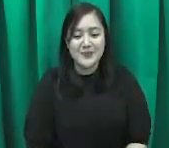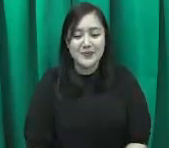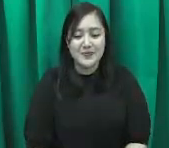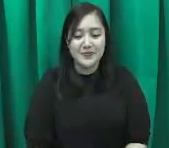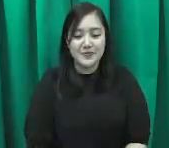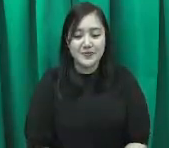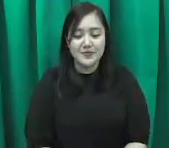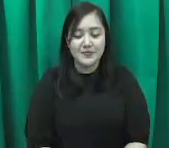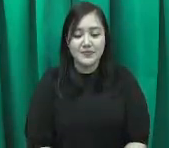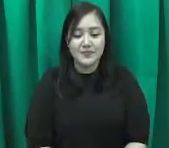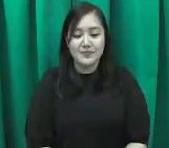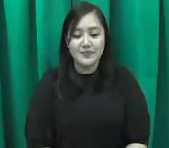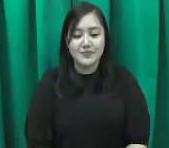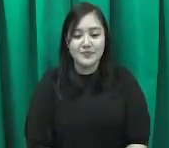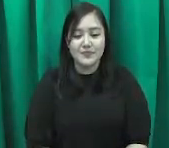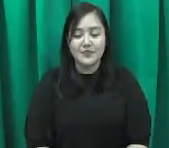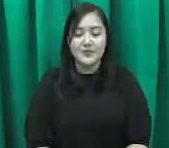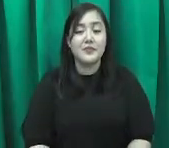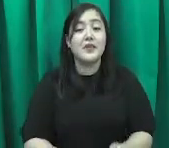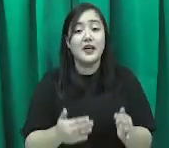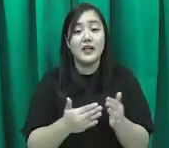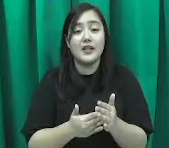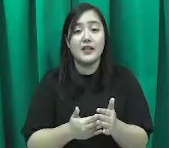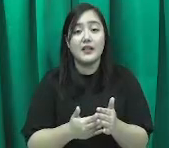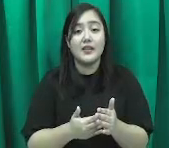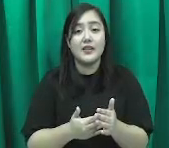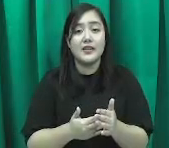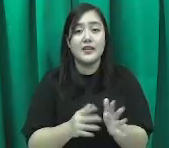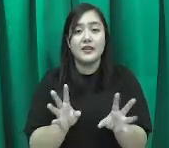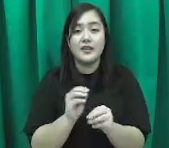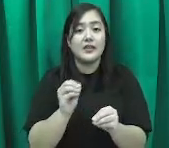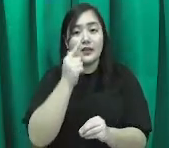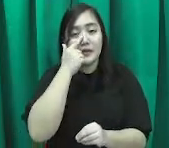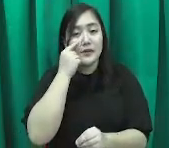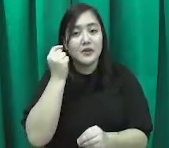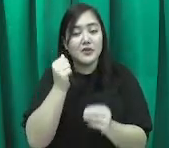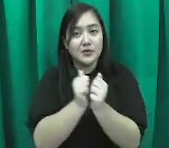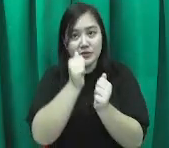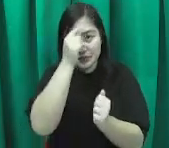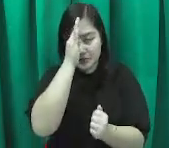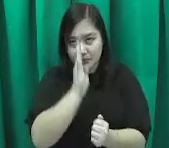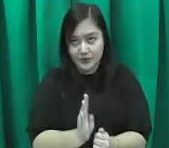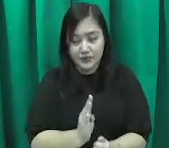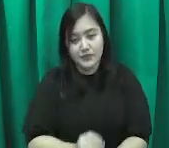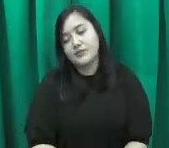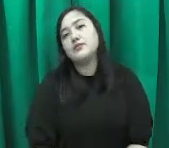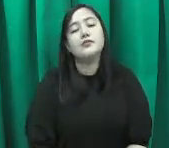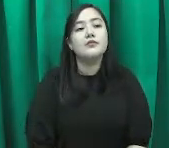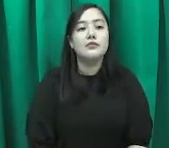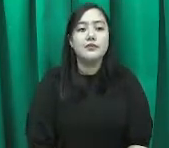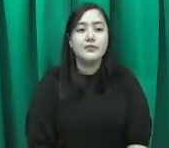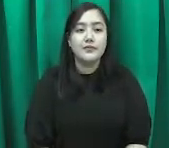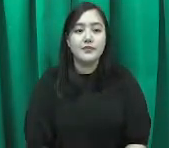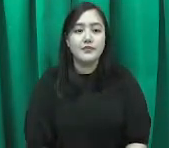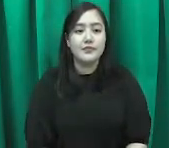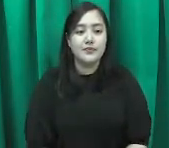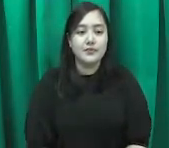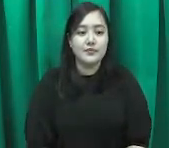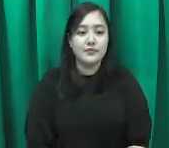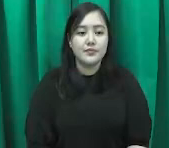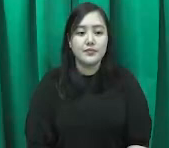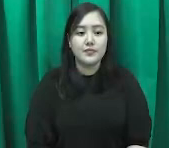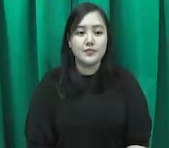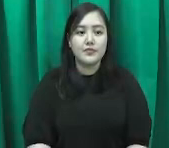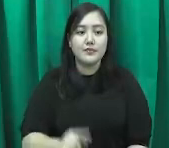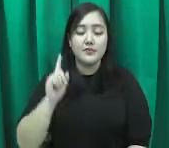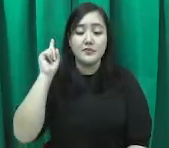Masyado. Oo, walang imposible sa Panginoon. Basta sumunod lang. Kasi minsan, di ba, sasabi mo, alam mo, hindi ako ganyan. Ah, ako ganyan ako eh.